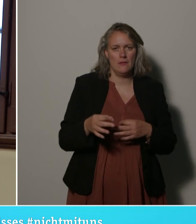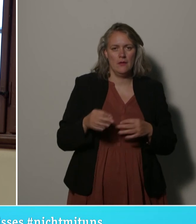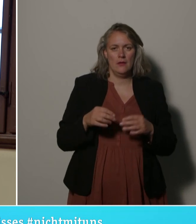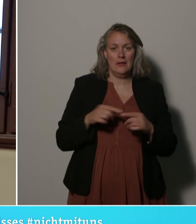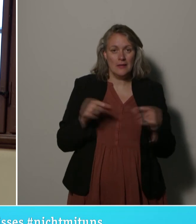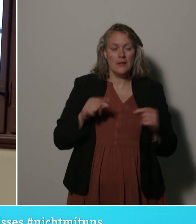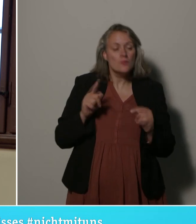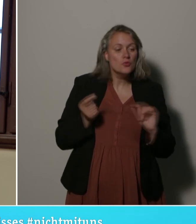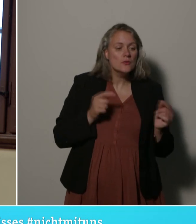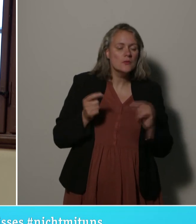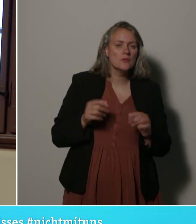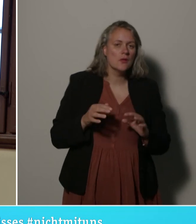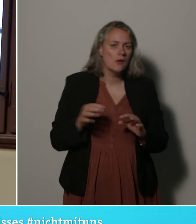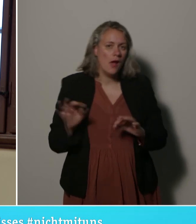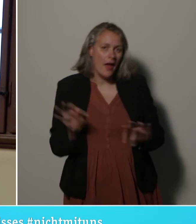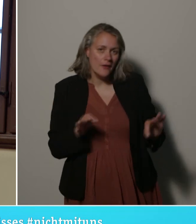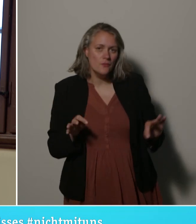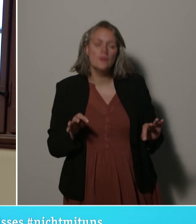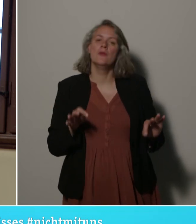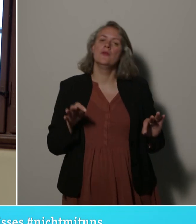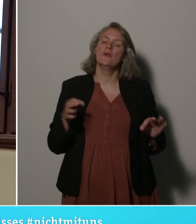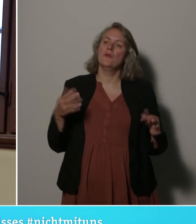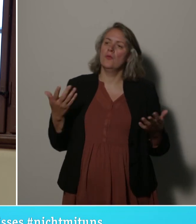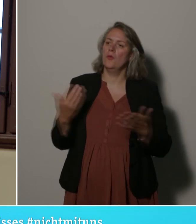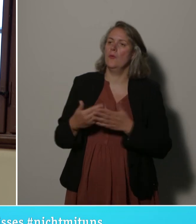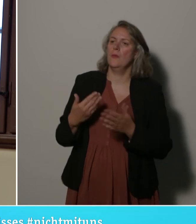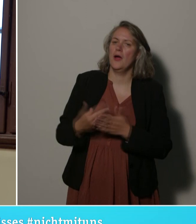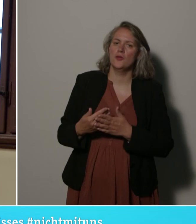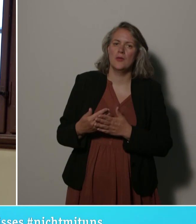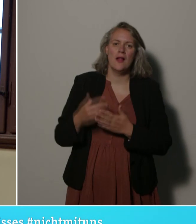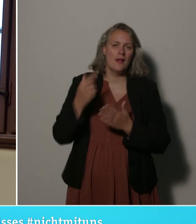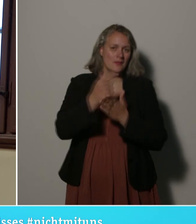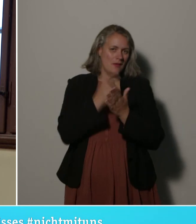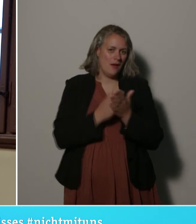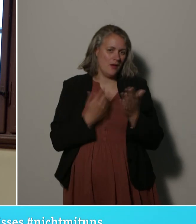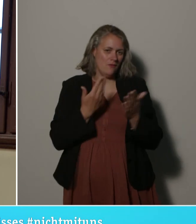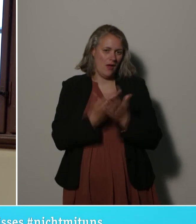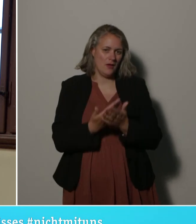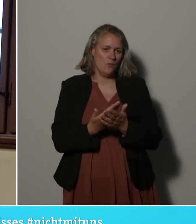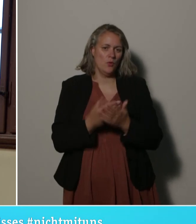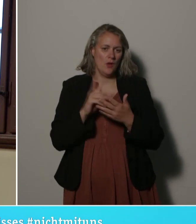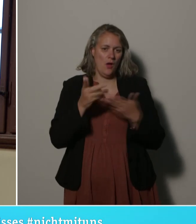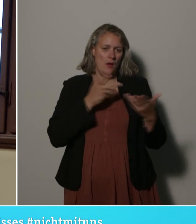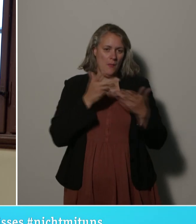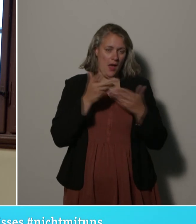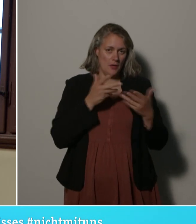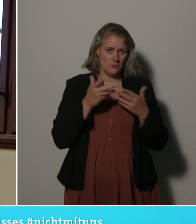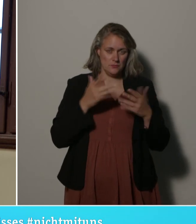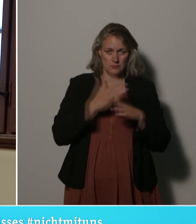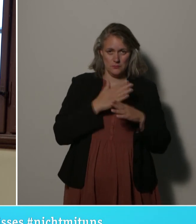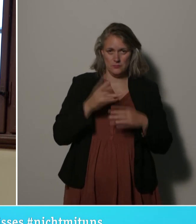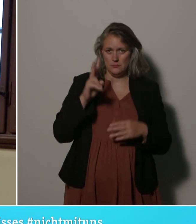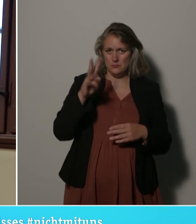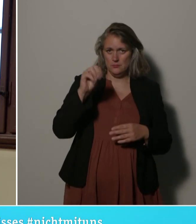eingeführt werden muss, wo Tarifangebote für einen Großteil Thüringens beraten und entschieden werden, nämlich dem VMT,